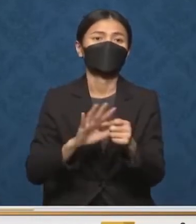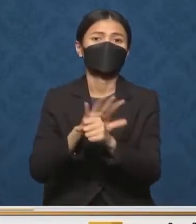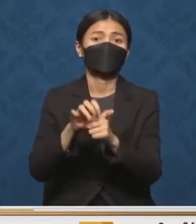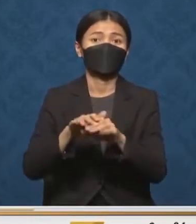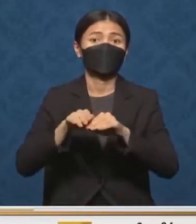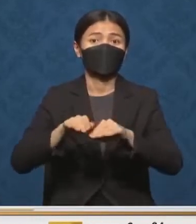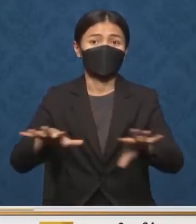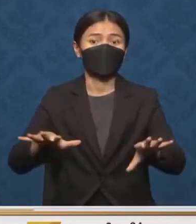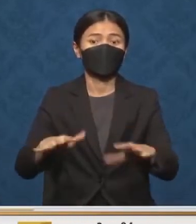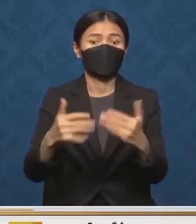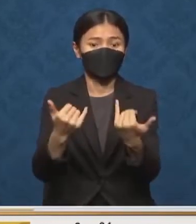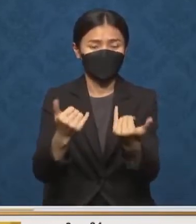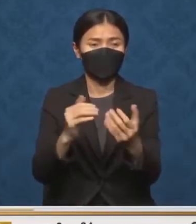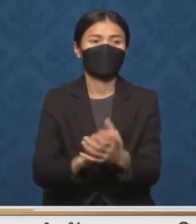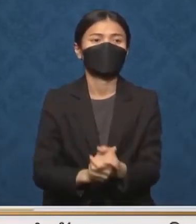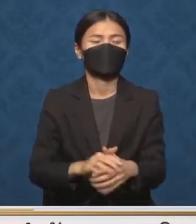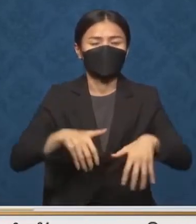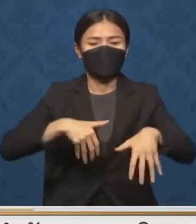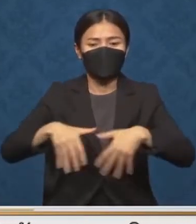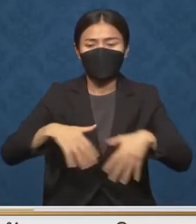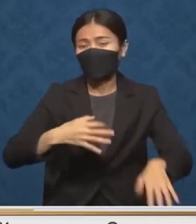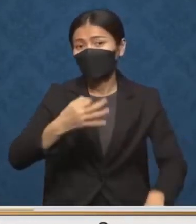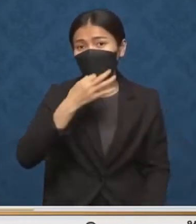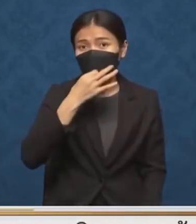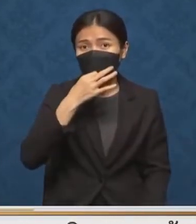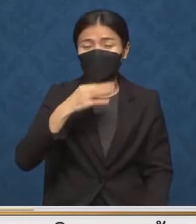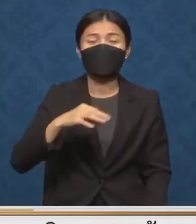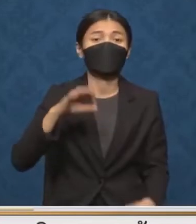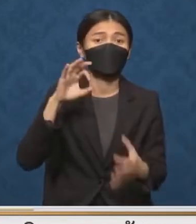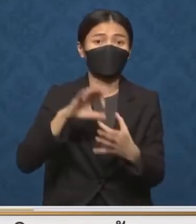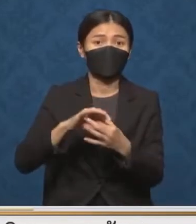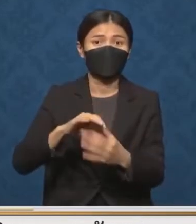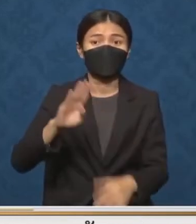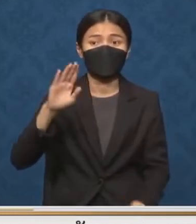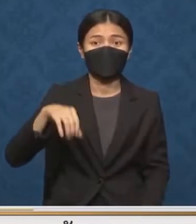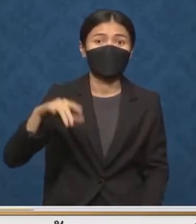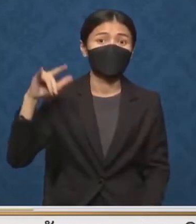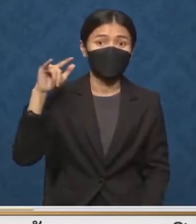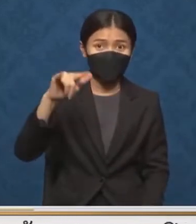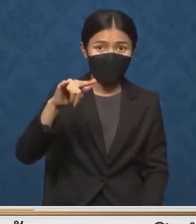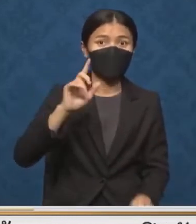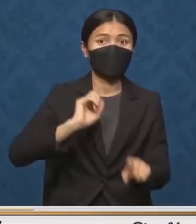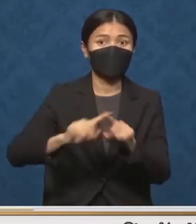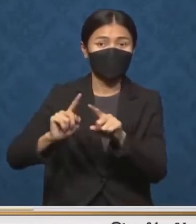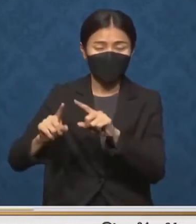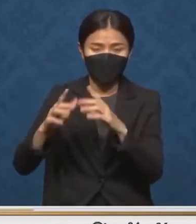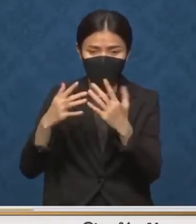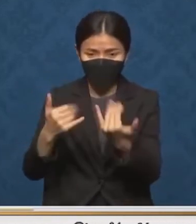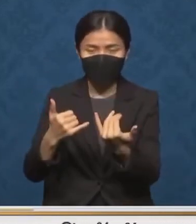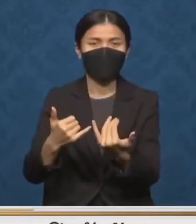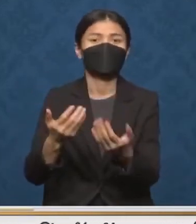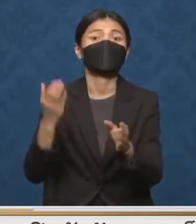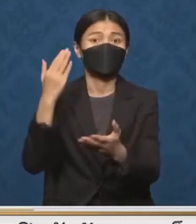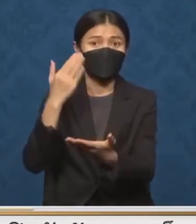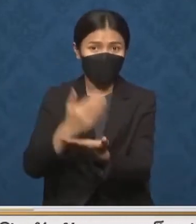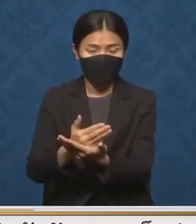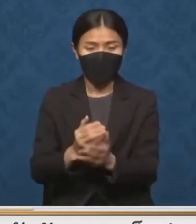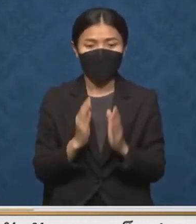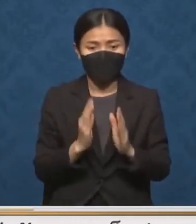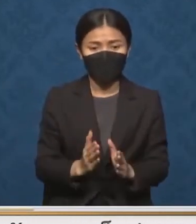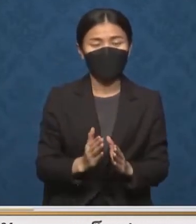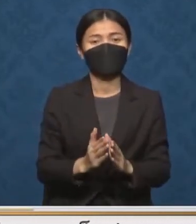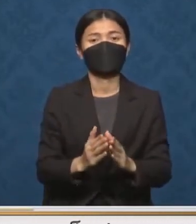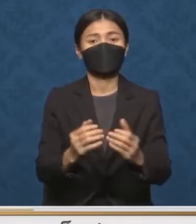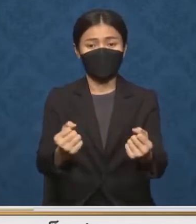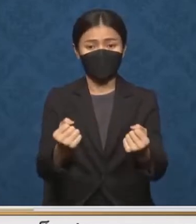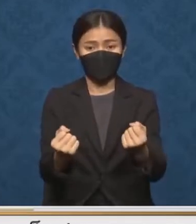ทำใหผู้ประกอบอาชีพเกี่ยวกับการบินไม่สามารดำเินกจการได้เนองจากนโยบายของรัฐทำให้นกดินและลูกเหอประมา